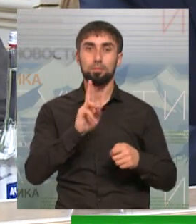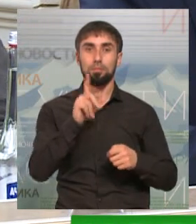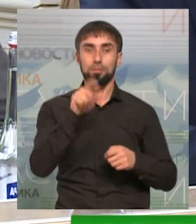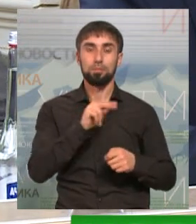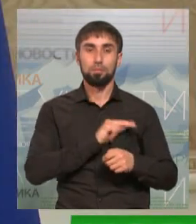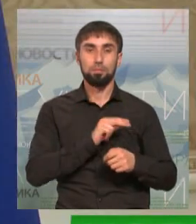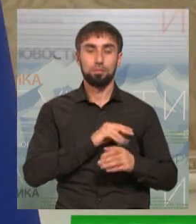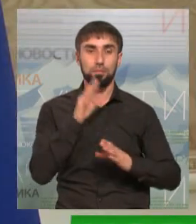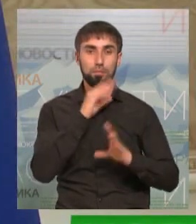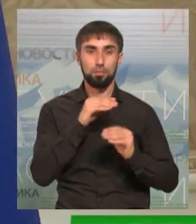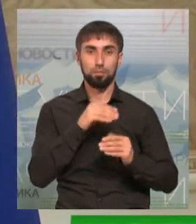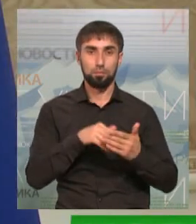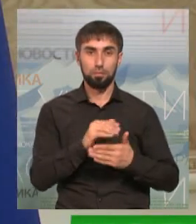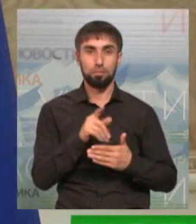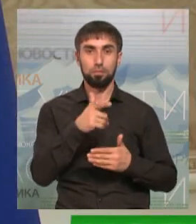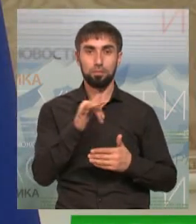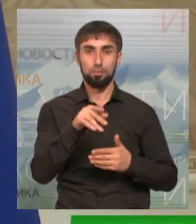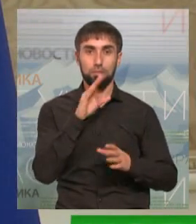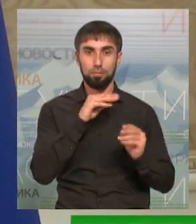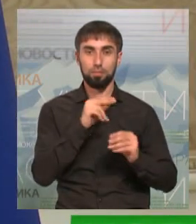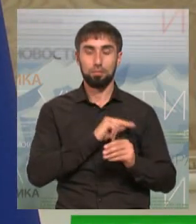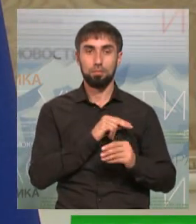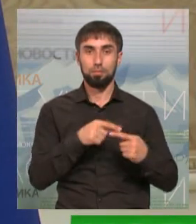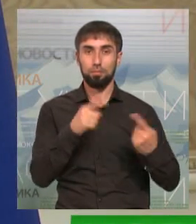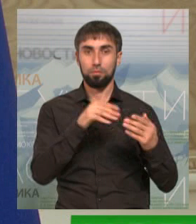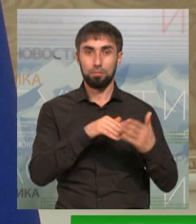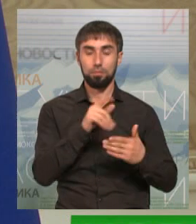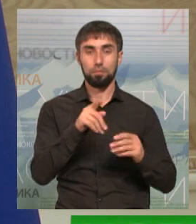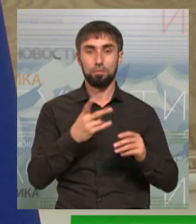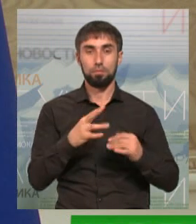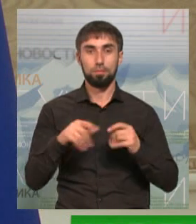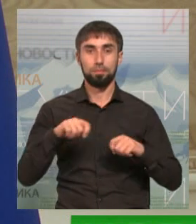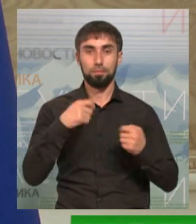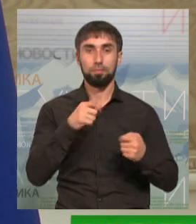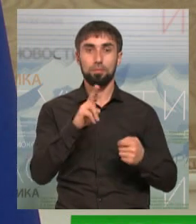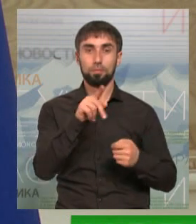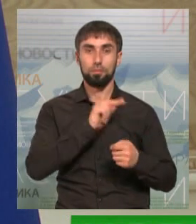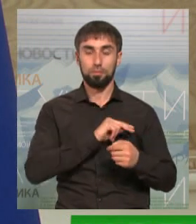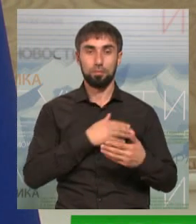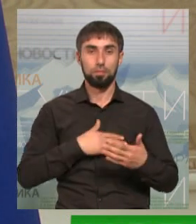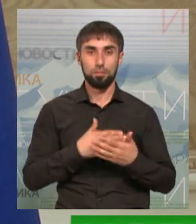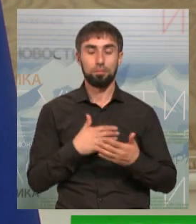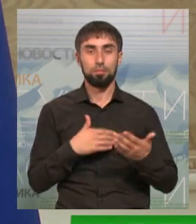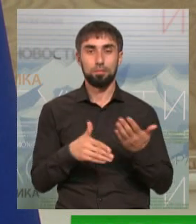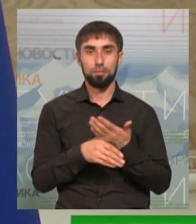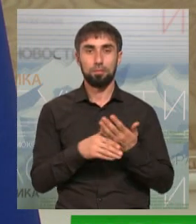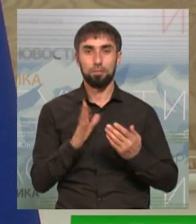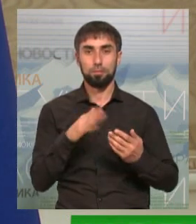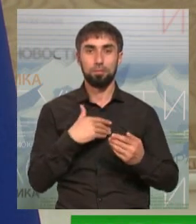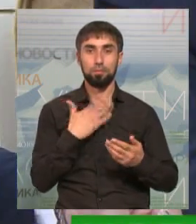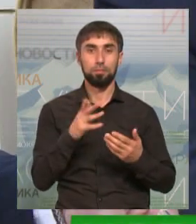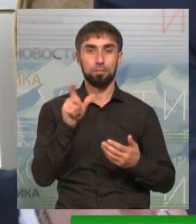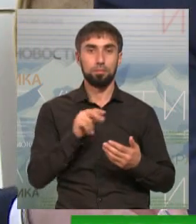и пусть успешный ГУП, у него будет эта земля, и будем помогать, кто будет работать. А кто не будет работать, значит,